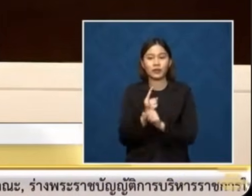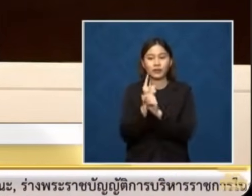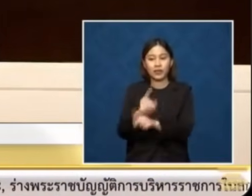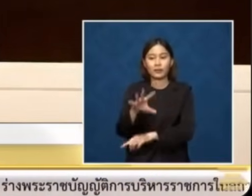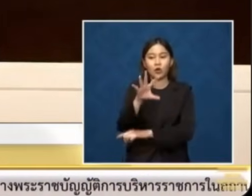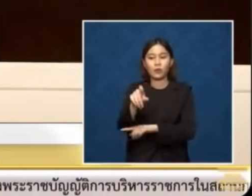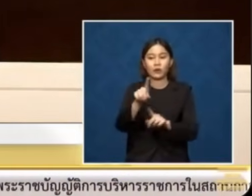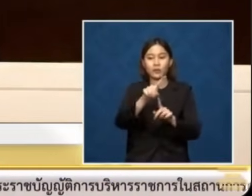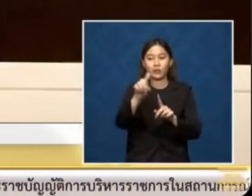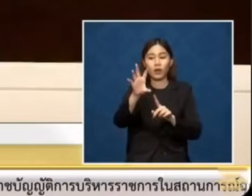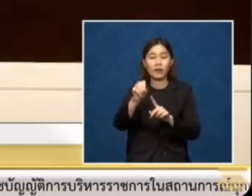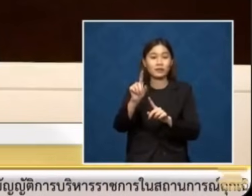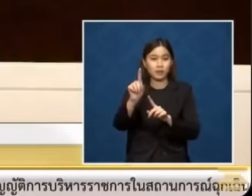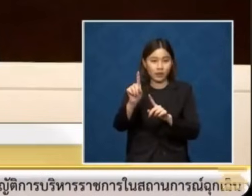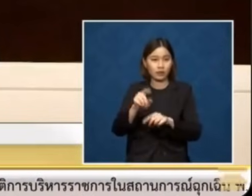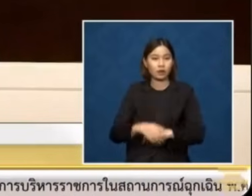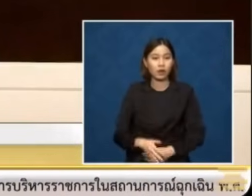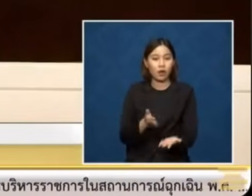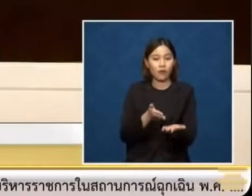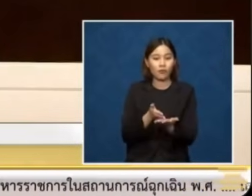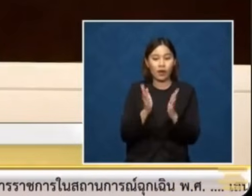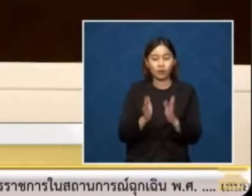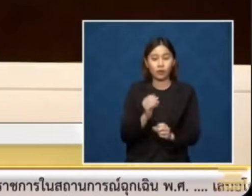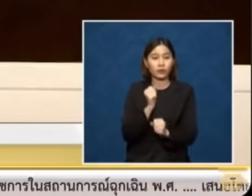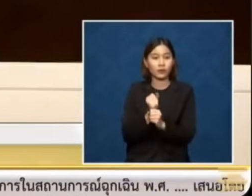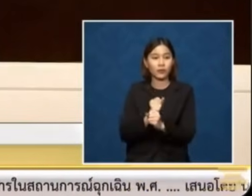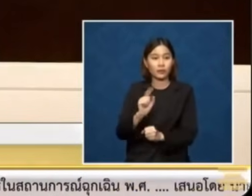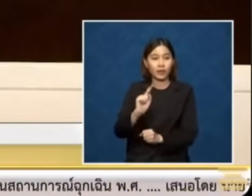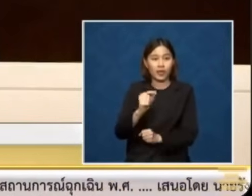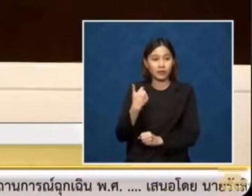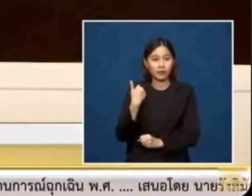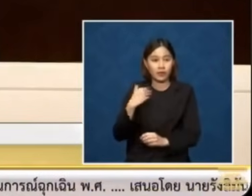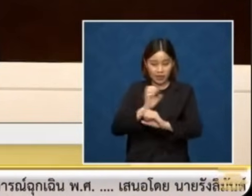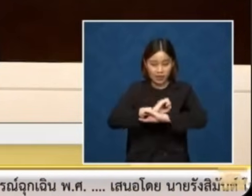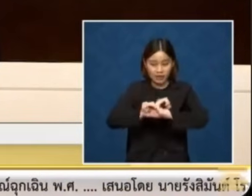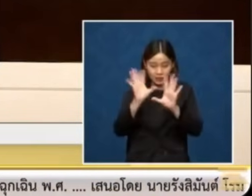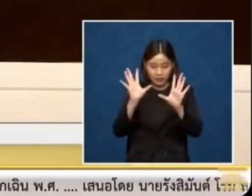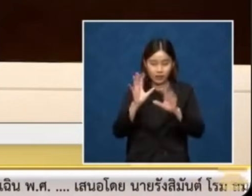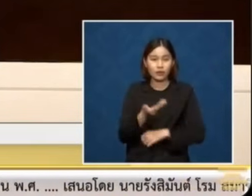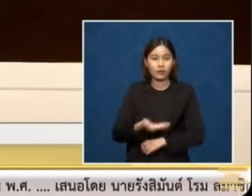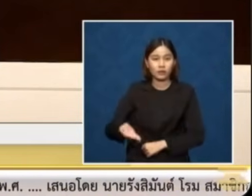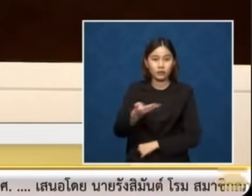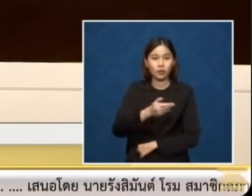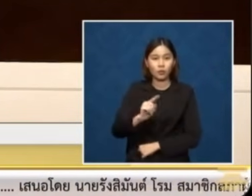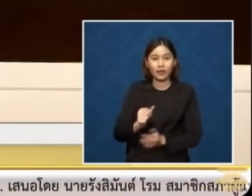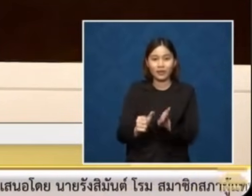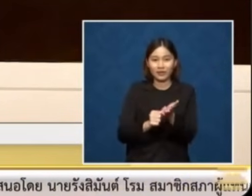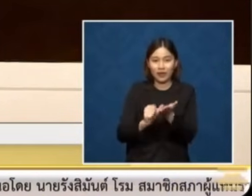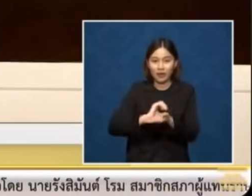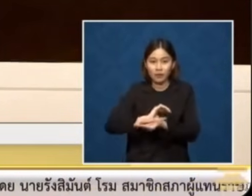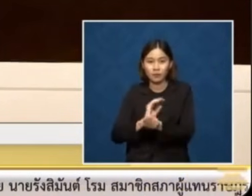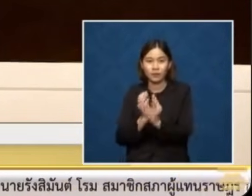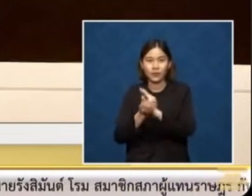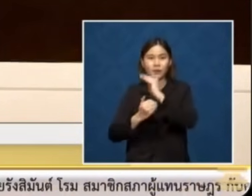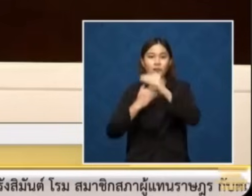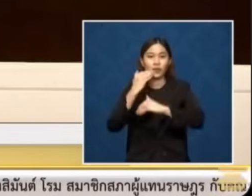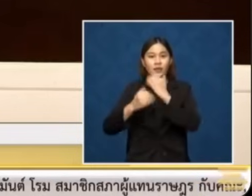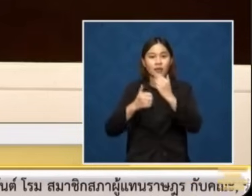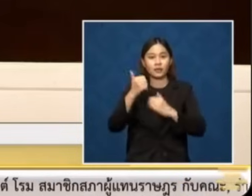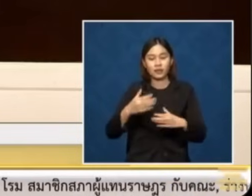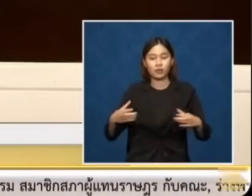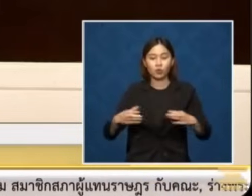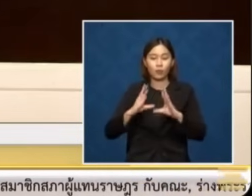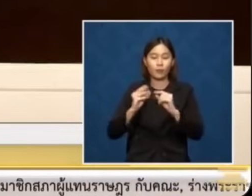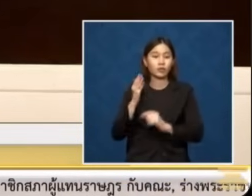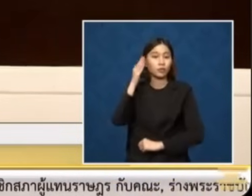ข้อที่151นะครับก็เลยให้ทางฝ่ายเจ้าหน้าที่ได้ทำความชัดเจนมาเพื่อที่เราจะทำปรับปรุงเรื่องนี้ได้ดีขึ้นในสมัยประชุ